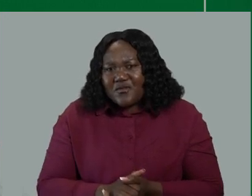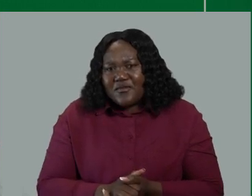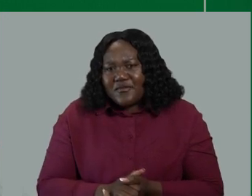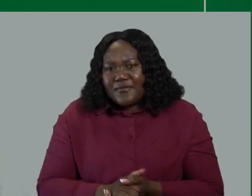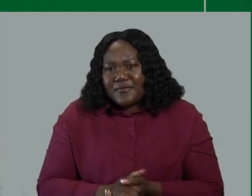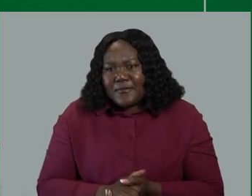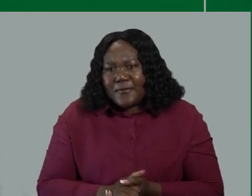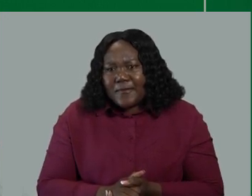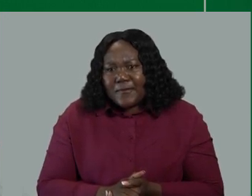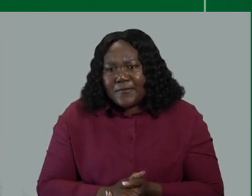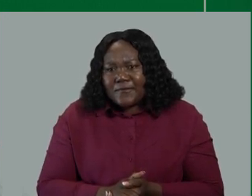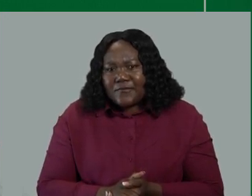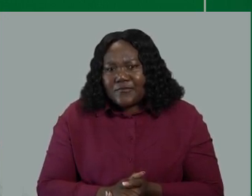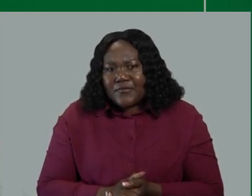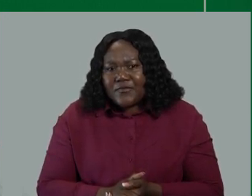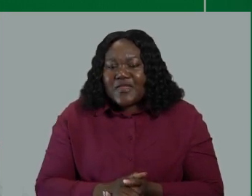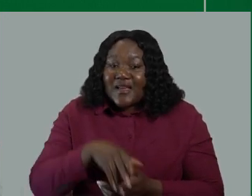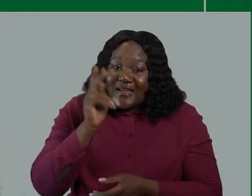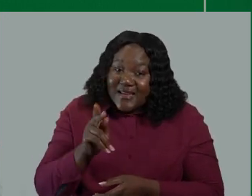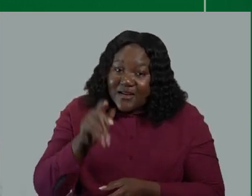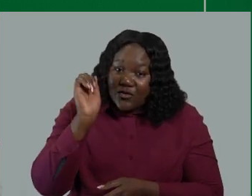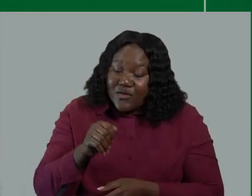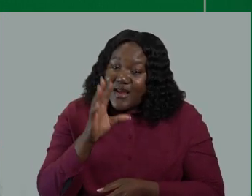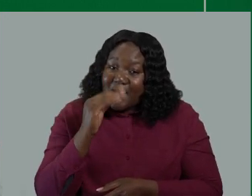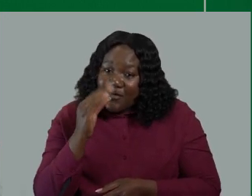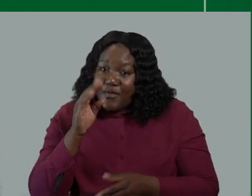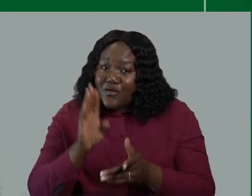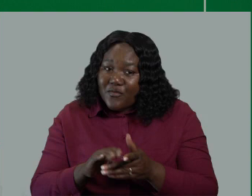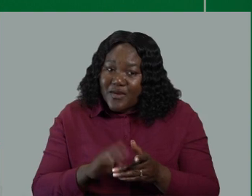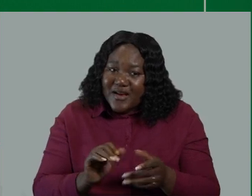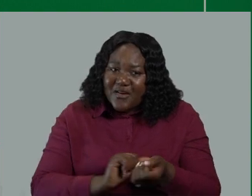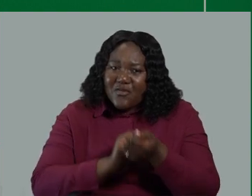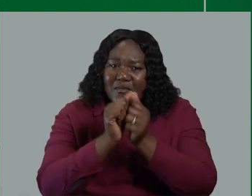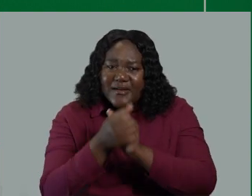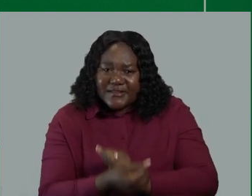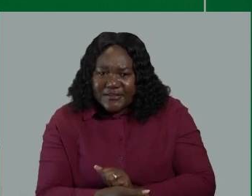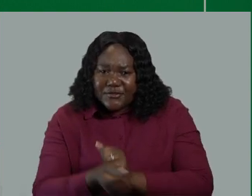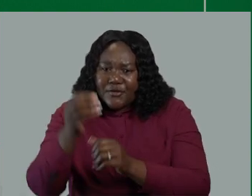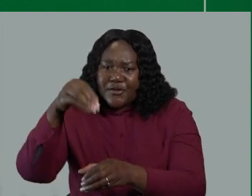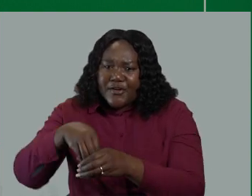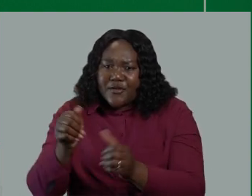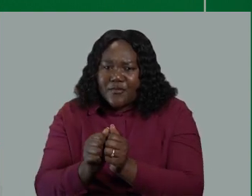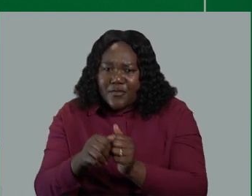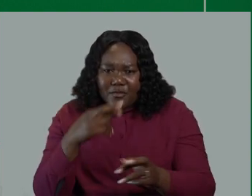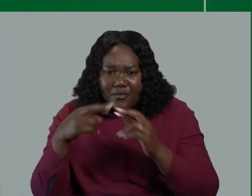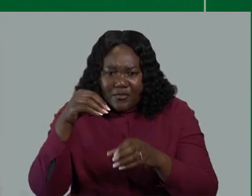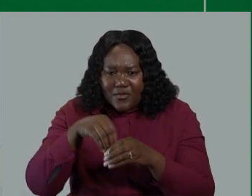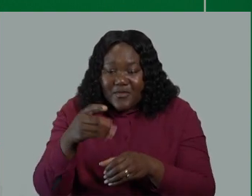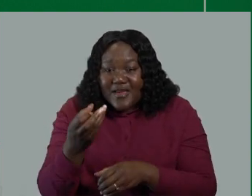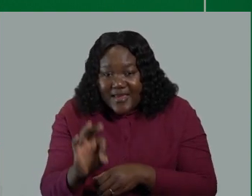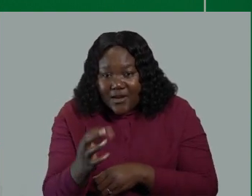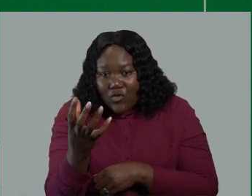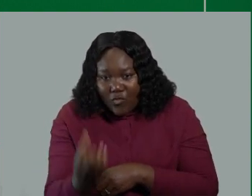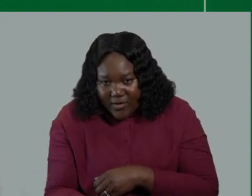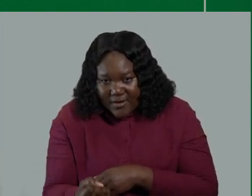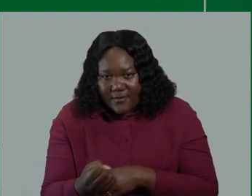yali inayi mfuula nande nande. Na popye wo kombinga yomalunduluko taga adhika mo ngele